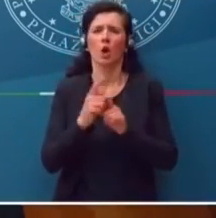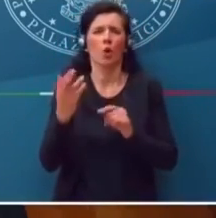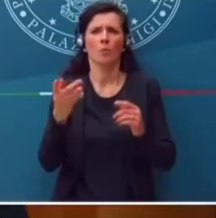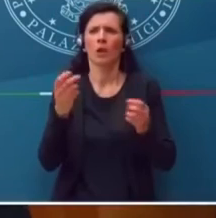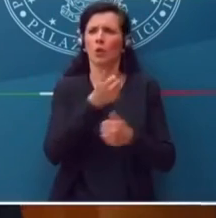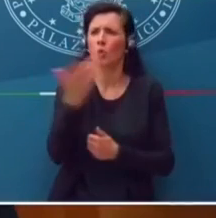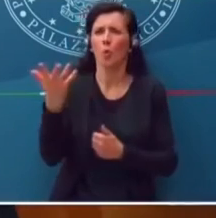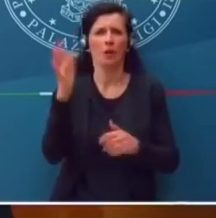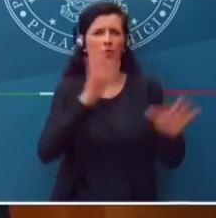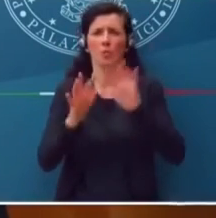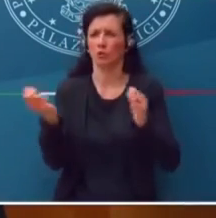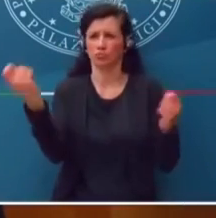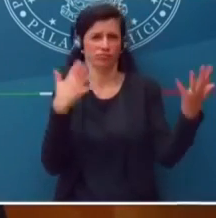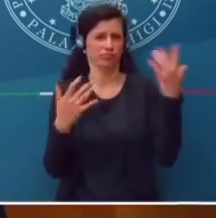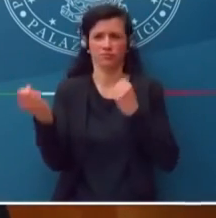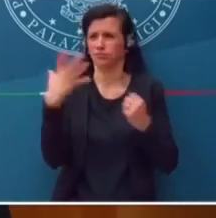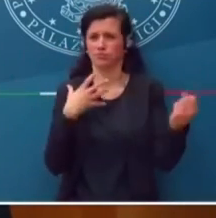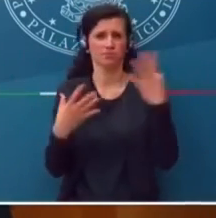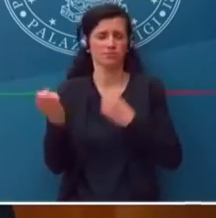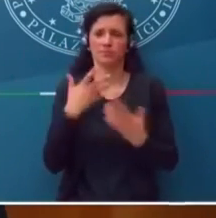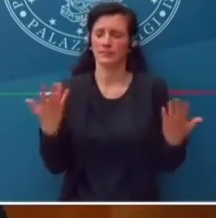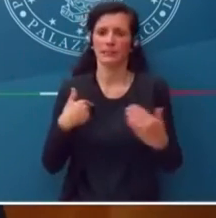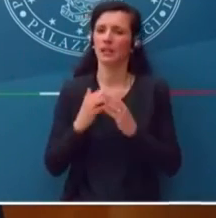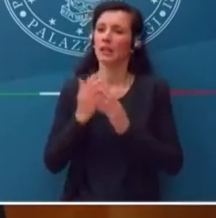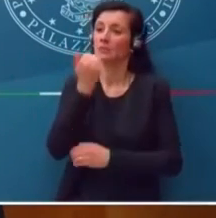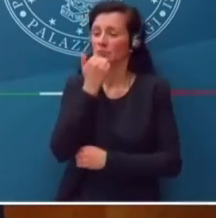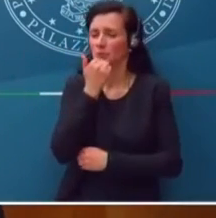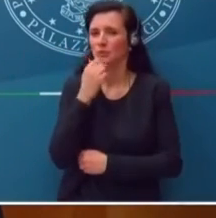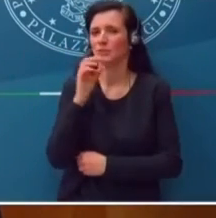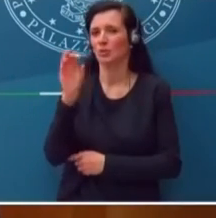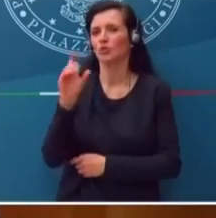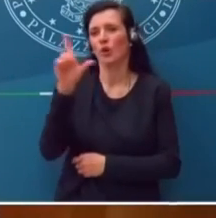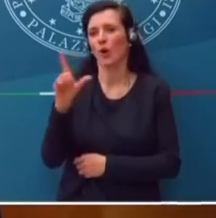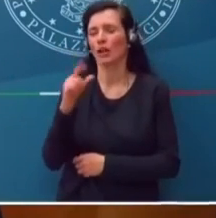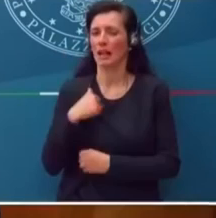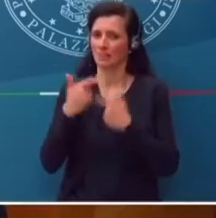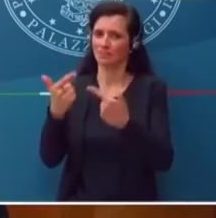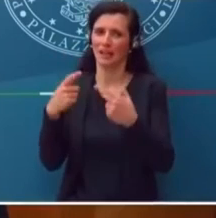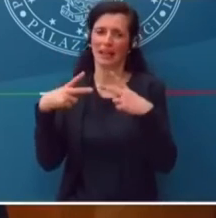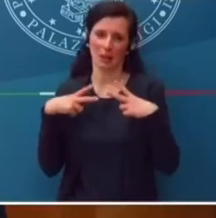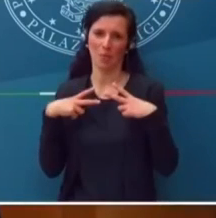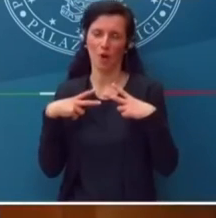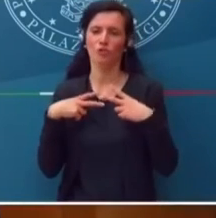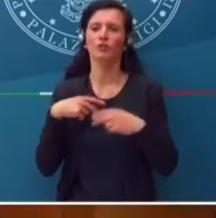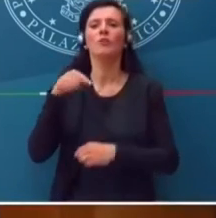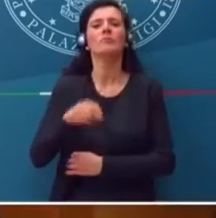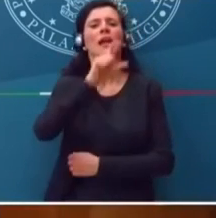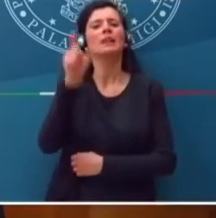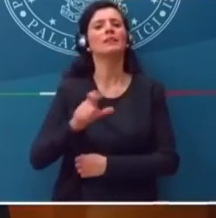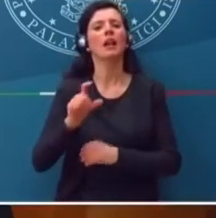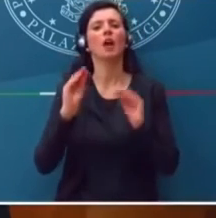numeri. Mi perdoni l'amico professor Locatelli, lo faccio riposare un attimo. L'Italia più giovane, l'Italia